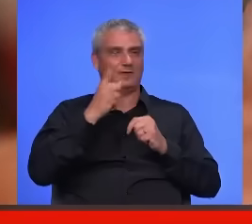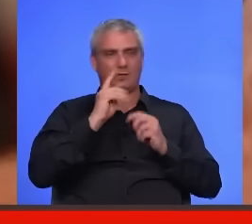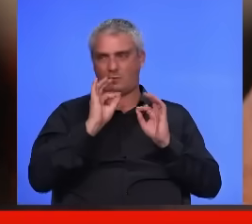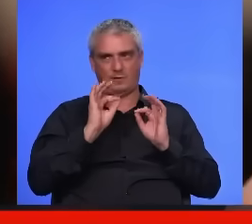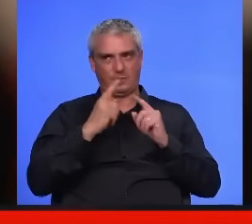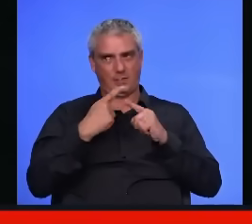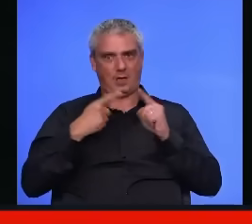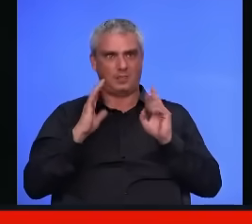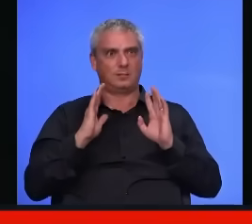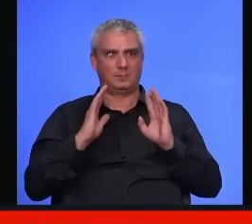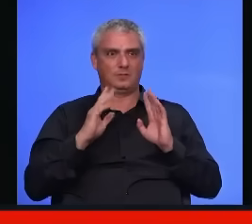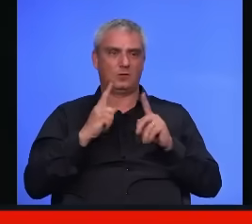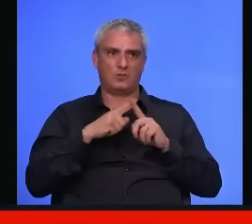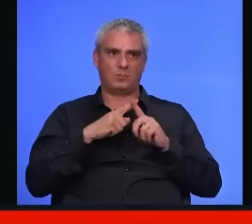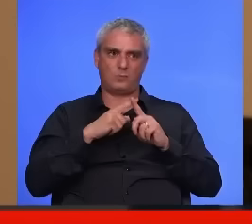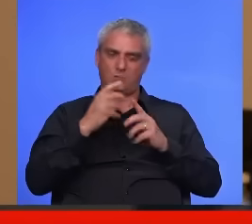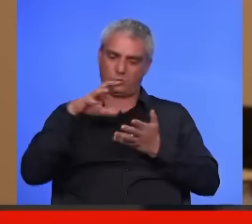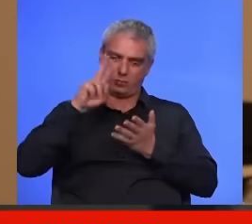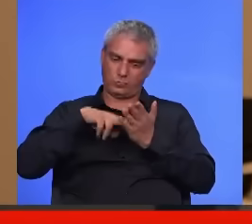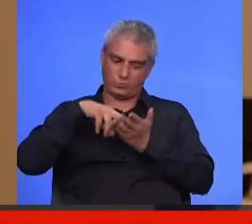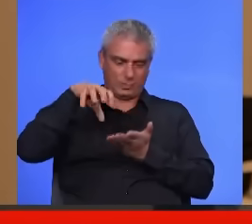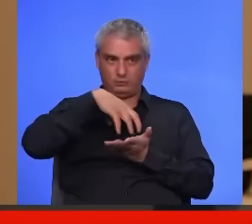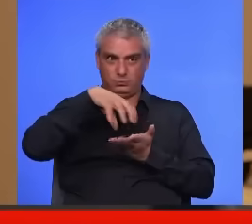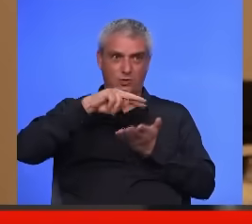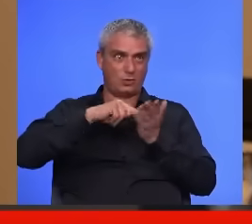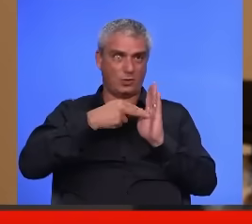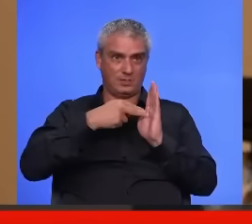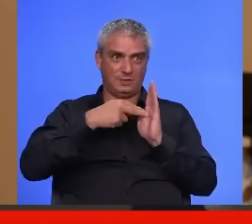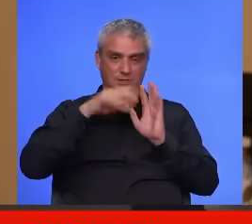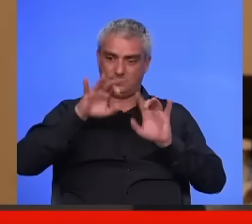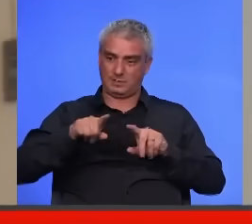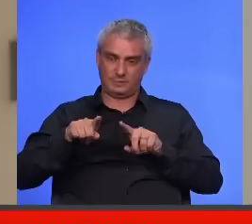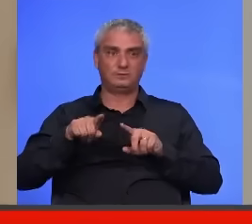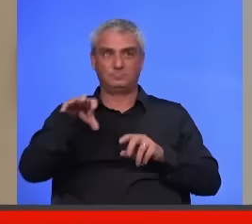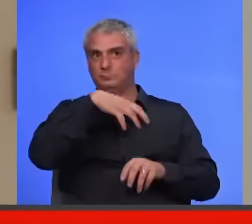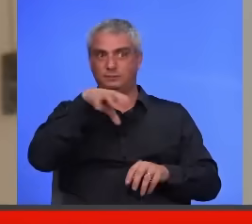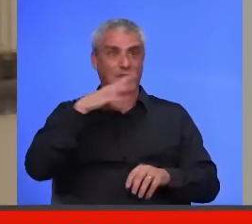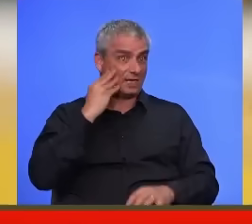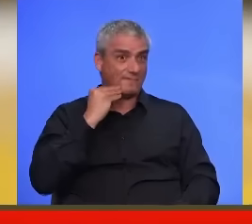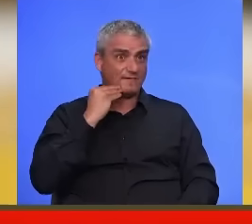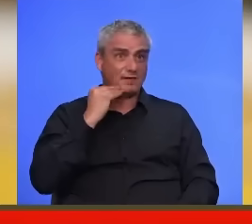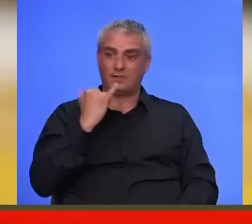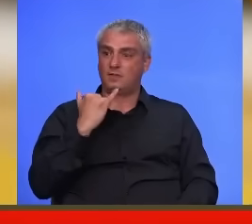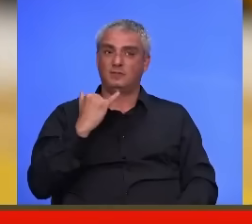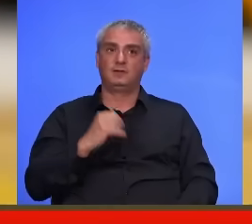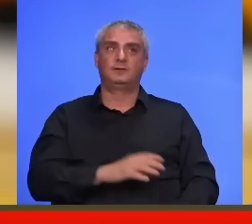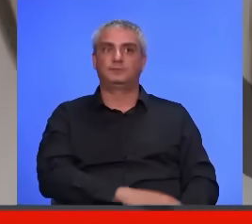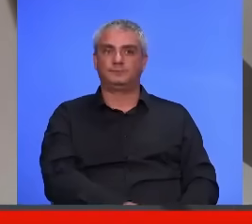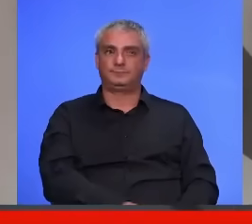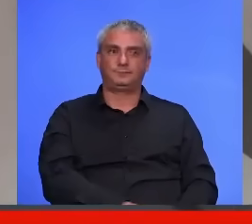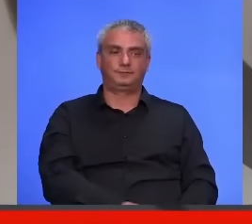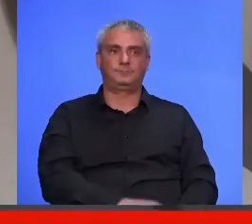כזה אחד אוקיי כמו להוריד כאילו תמונה ולהדפיס אז אתה מוריד את התוכנית הזאת כאילו מזין למדפסת כן זה כיף כן